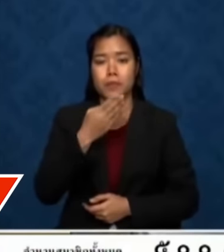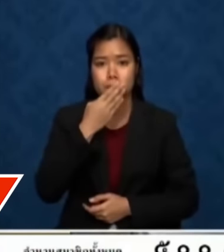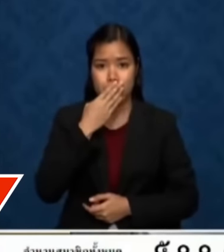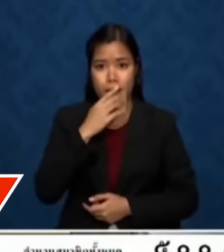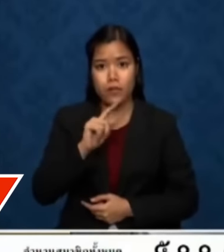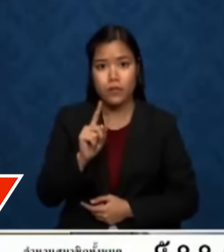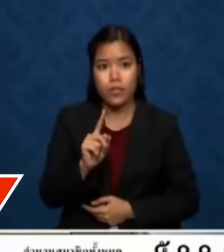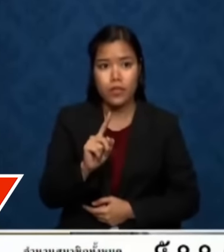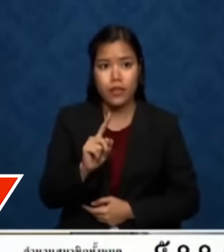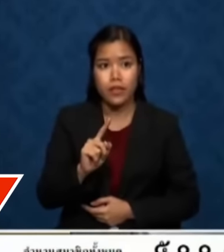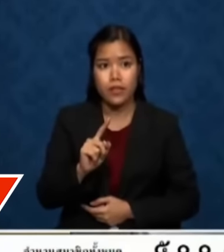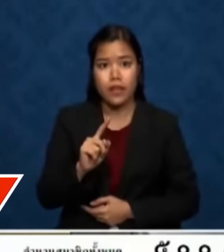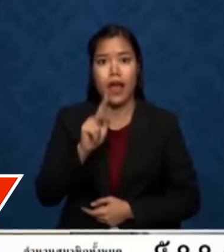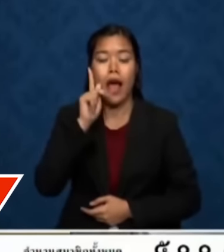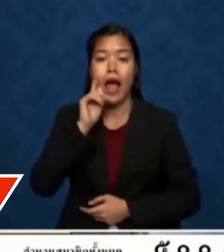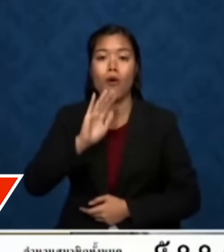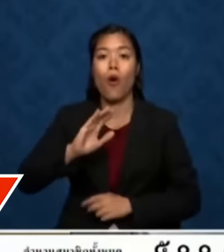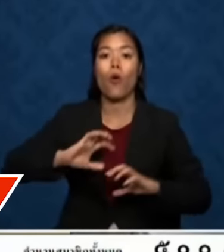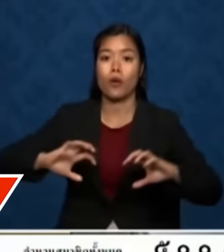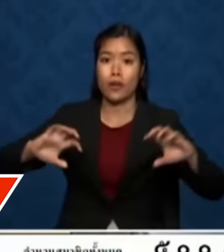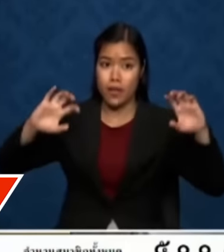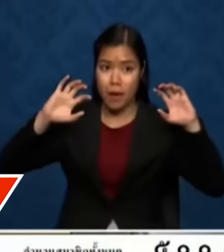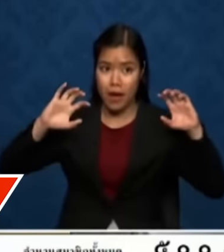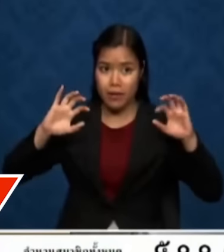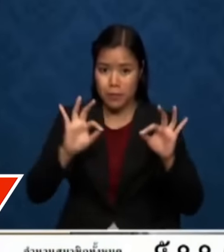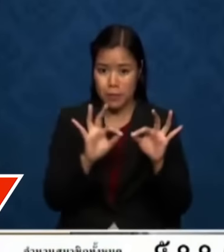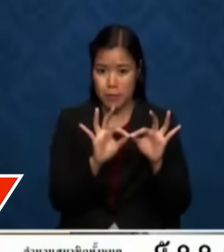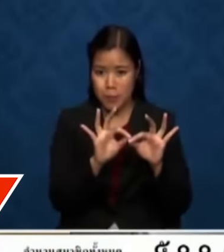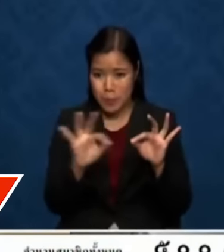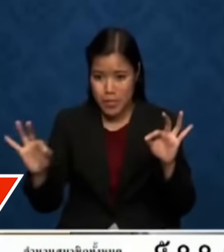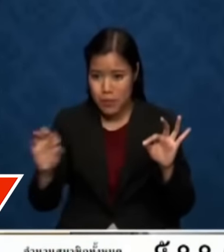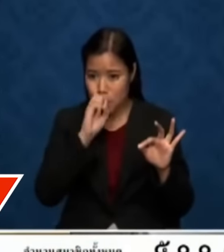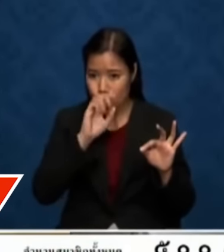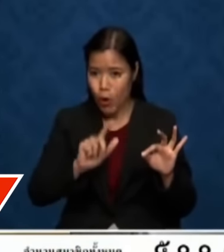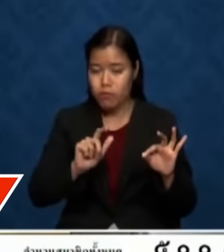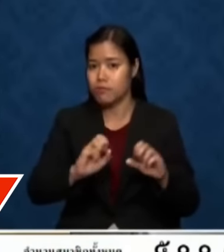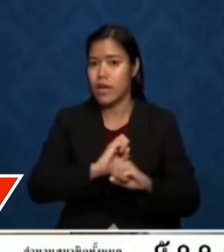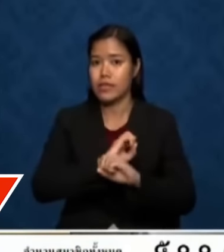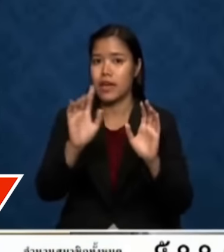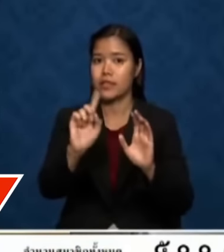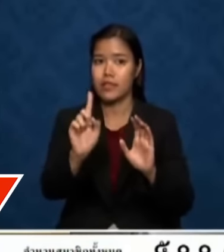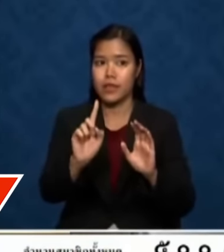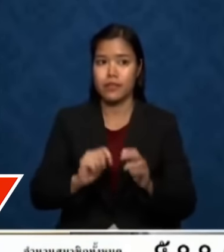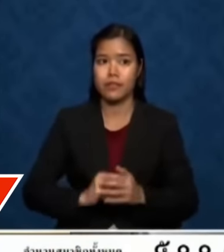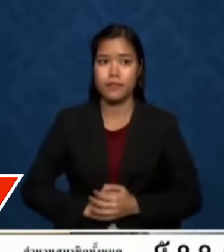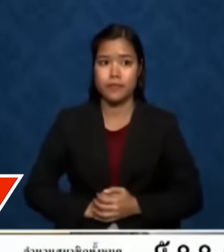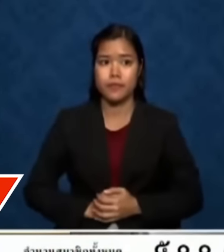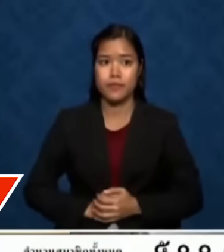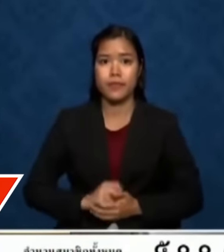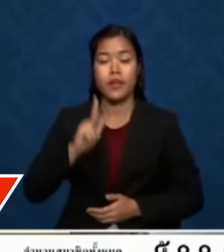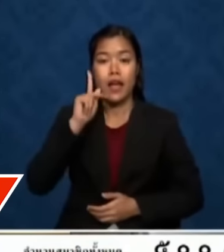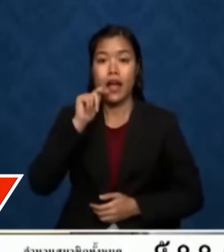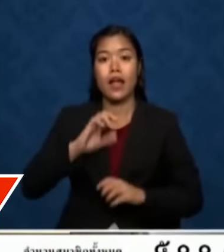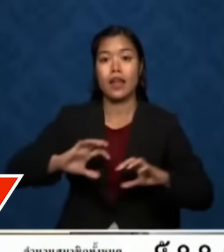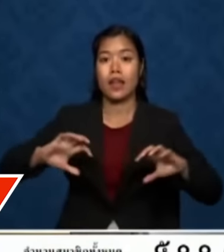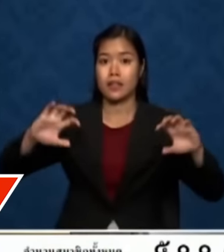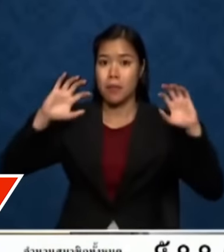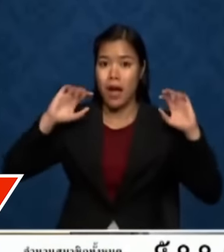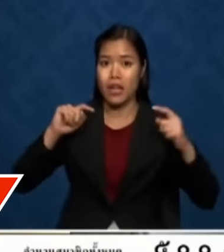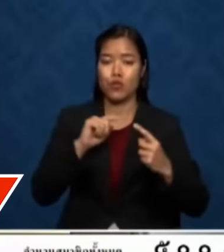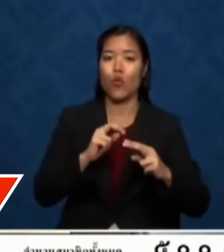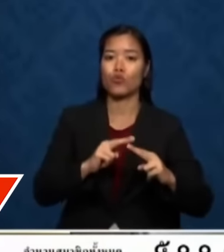สื่อของรัฐค่ะซึ่งดิฉันขอขีดเส้นใต้ไว้ตรงนี้นะคะว่าสื่อของรัฐไม่เท่ากับสื่อส่วนตัวของ